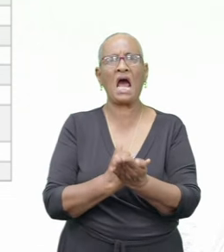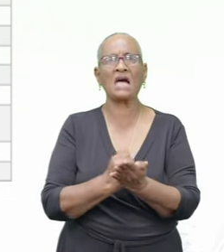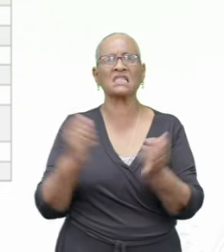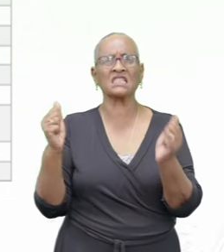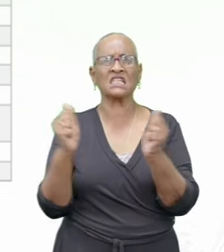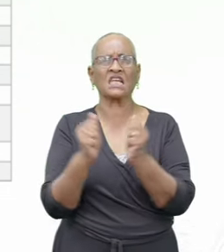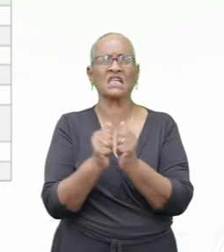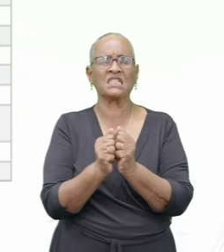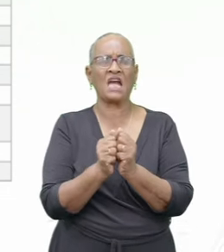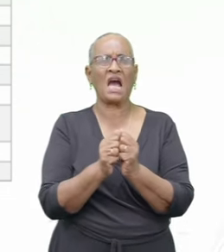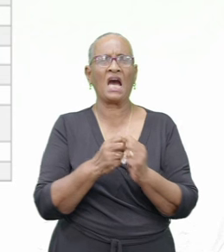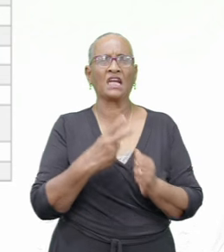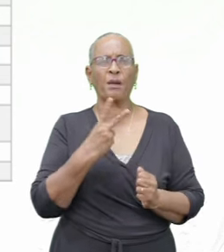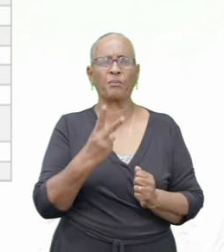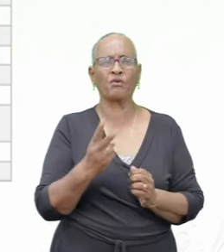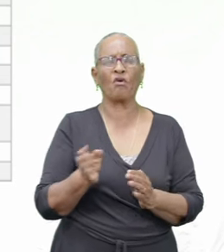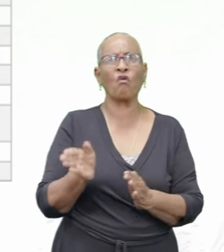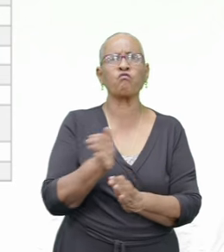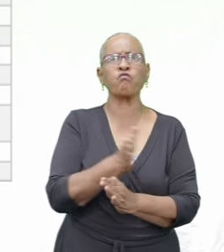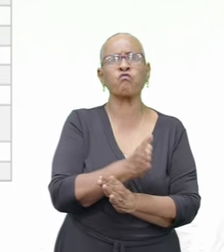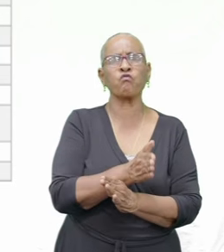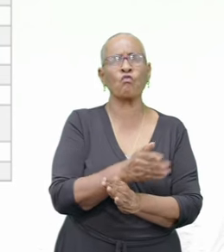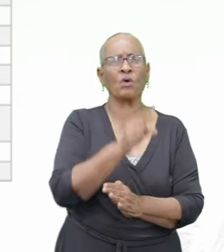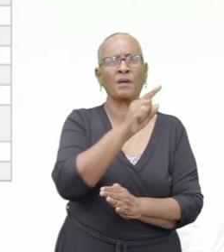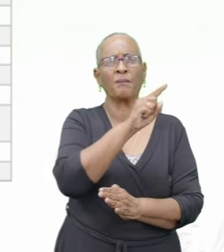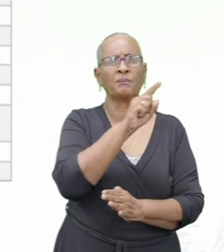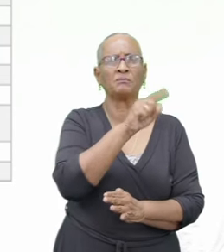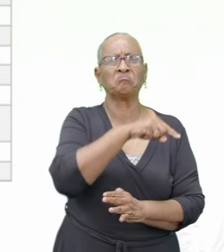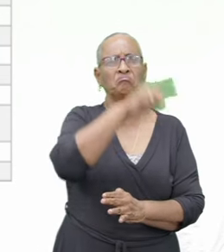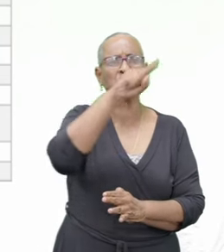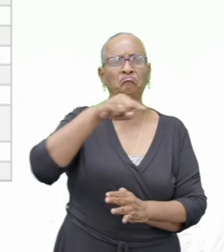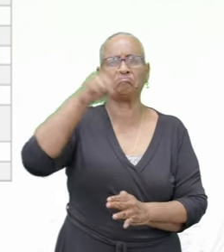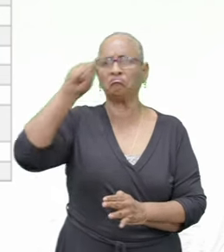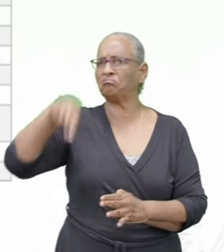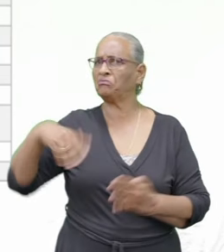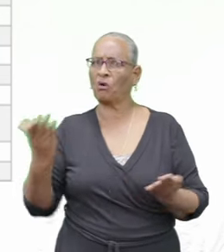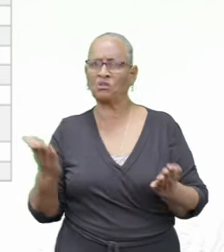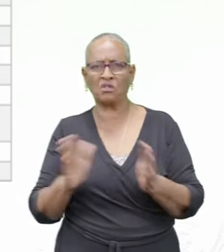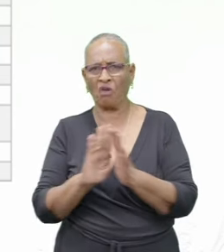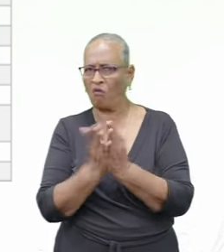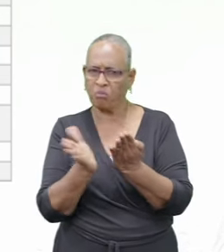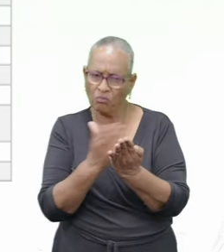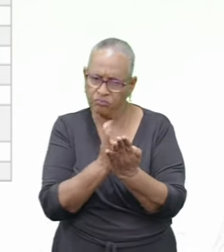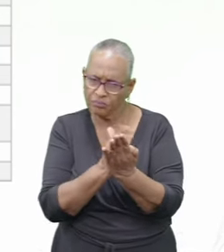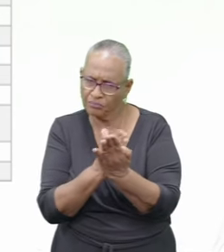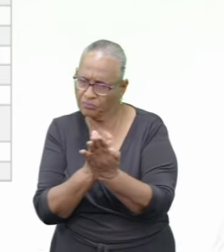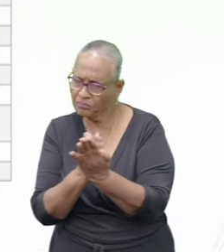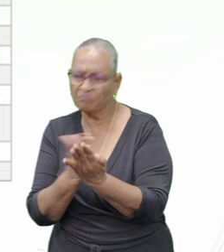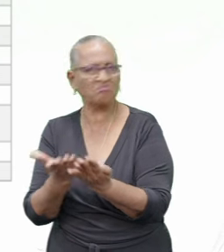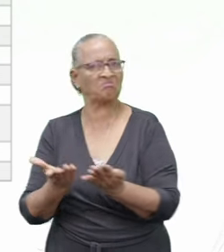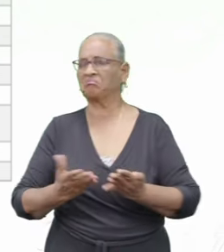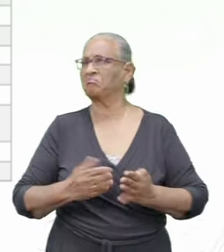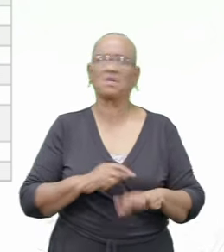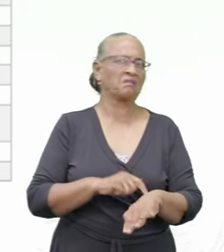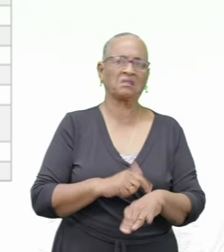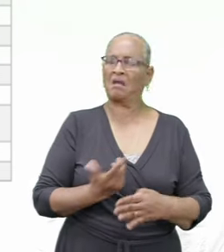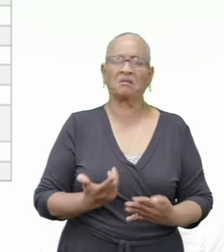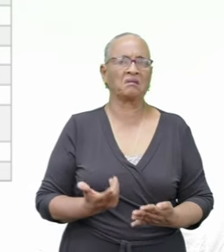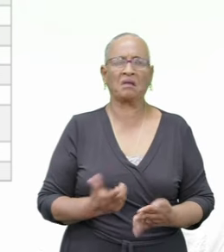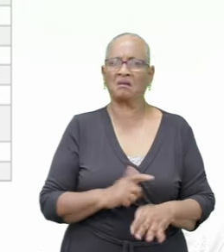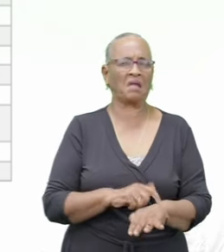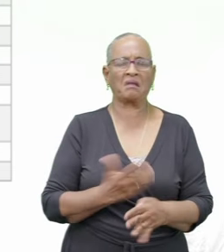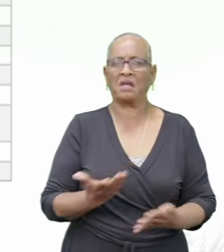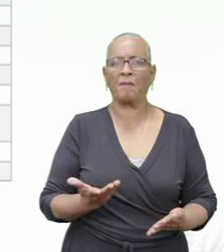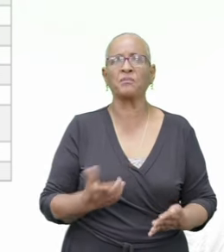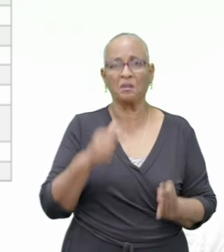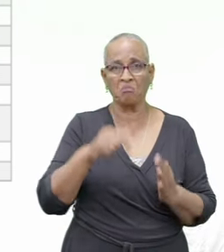Daarvoor waren niet echt statistieken nog beschikbaar. Of moeten echt in de boeken gaan kijken. Maar digitaal hebben wij dit overzicht